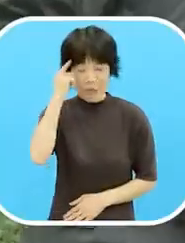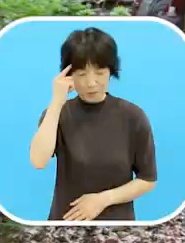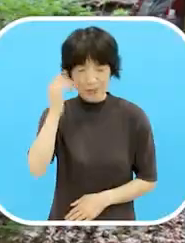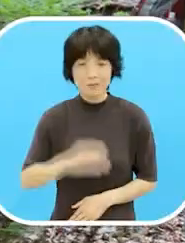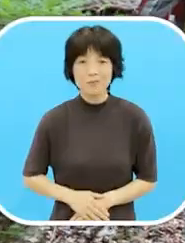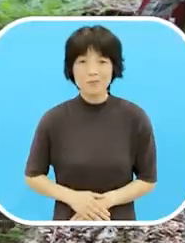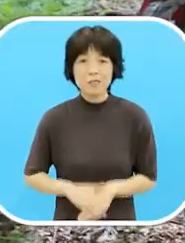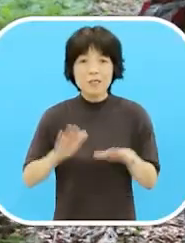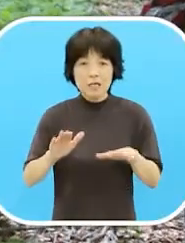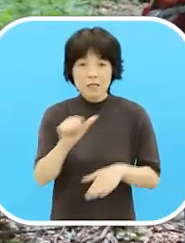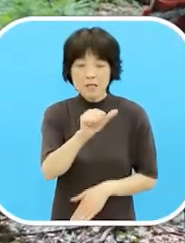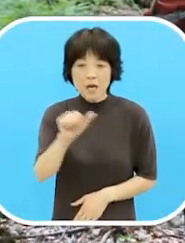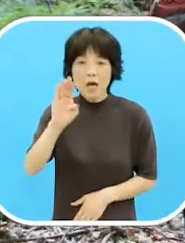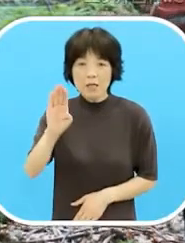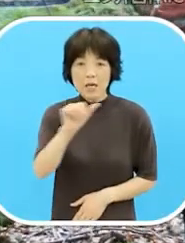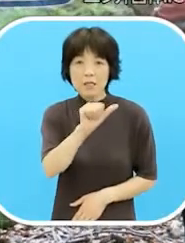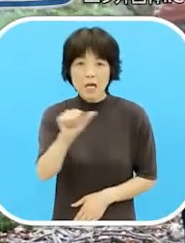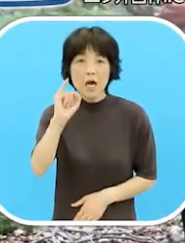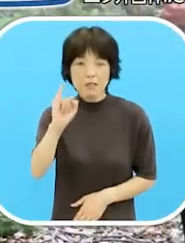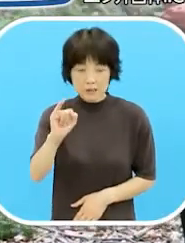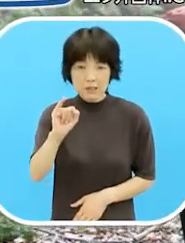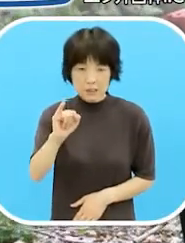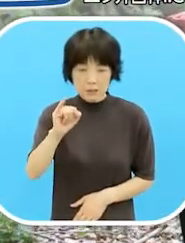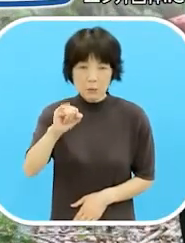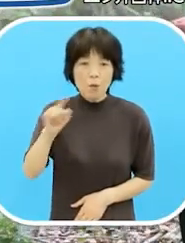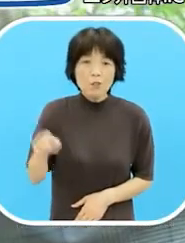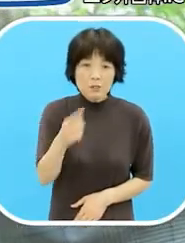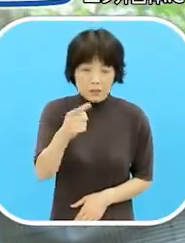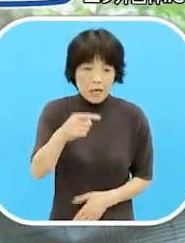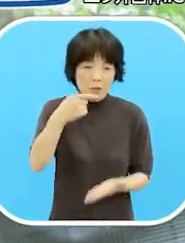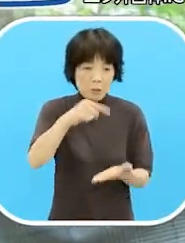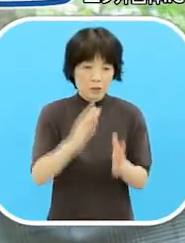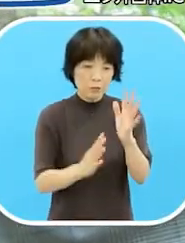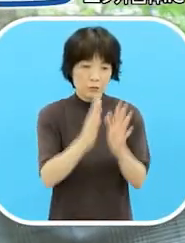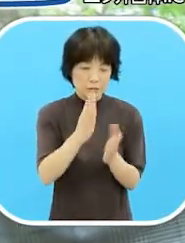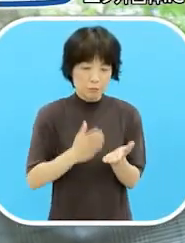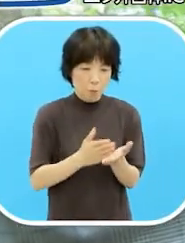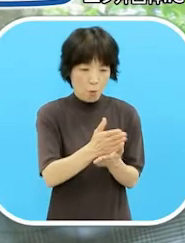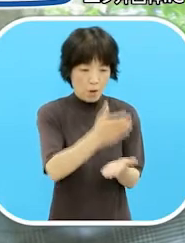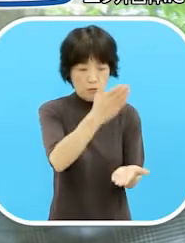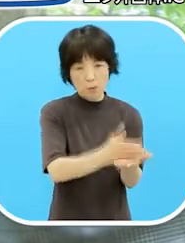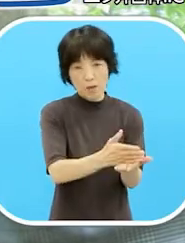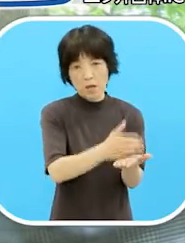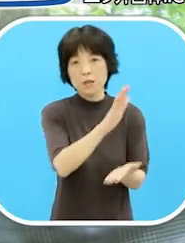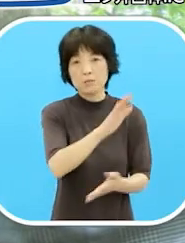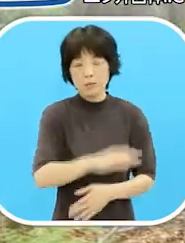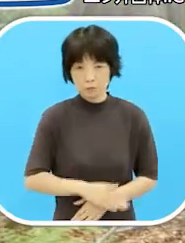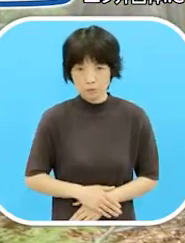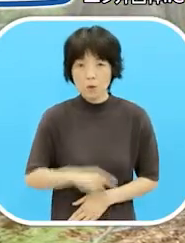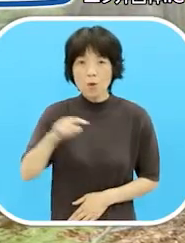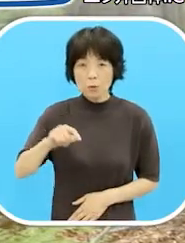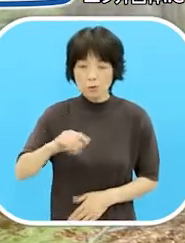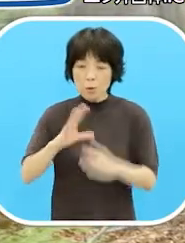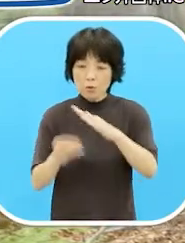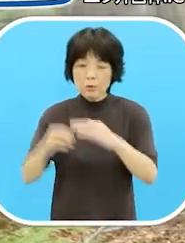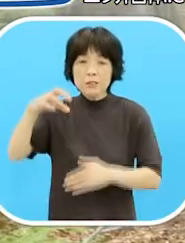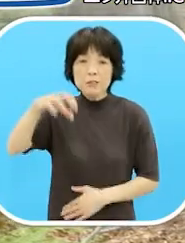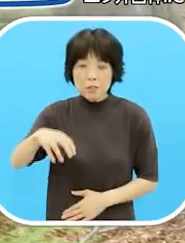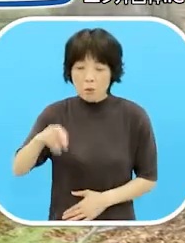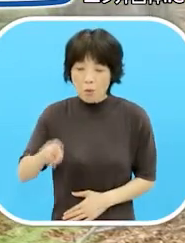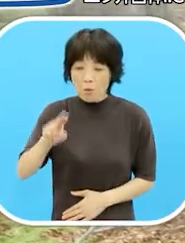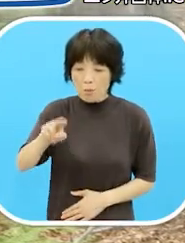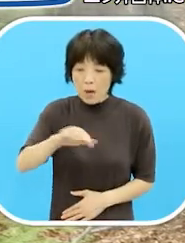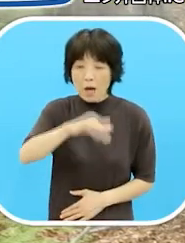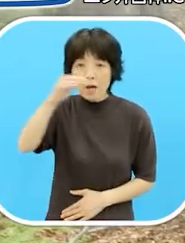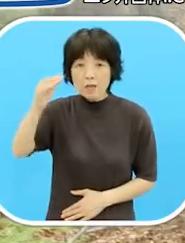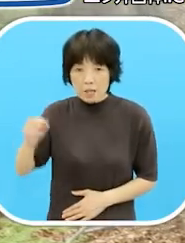はい、現在岳台自然観察教育林方向へのアクセス道路は通行止めとなってますが、この藤里駒ヶ岳なので